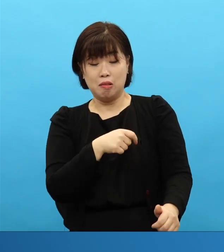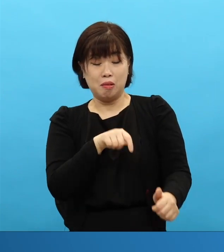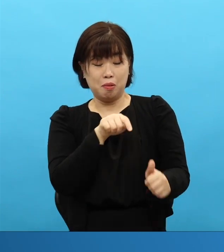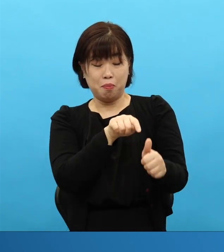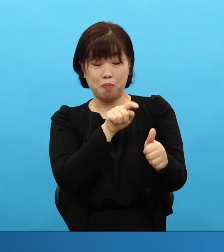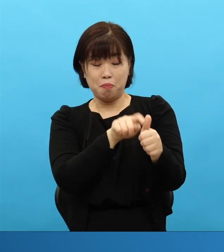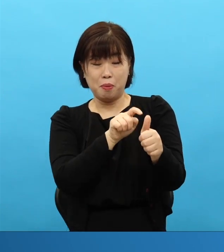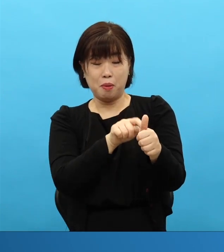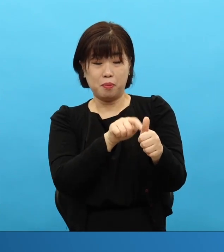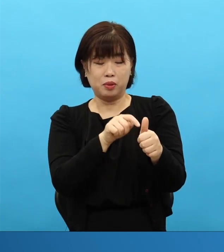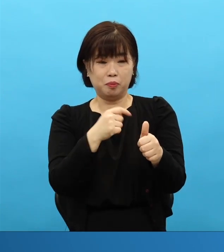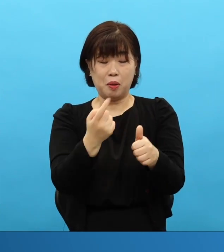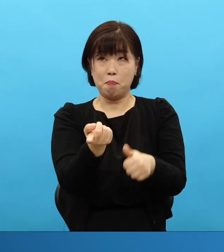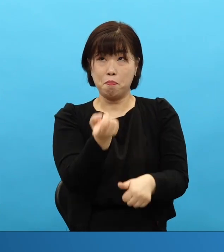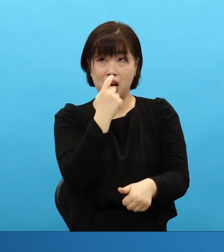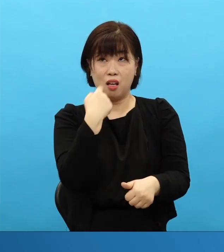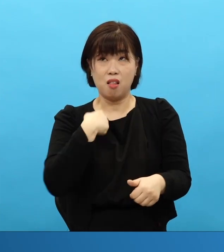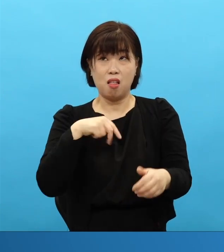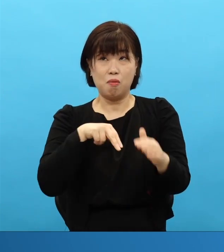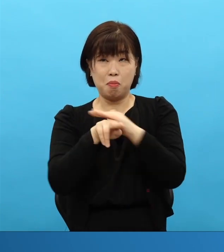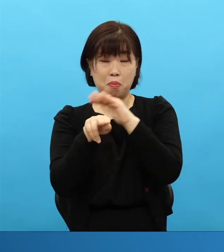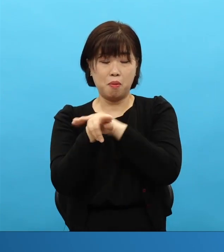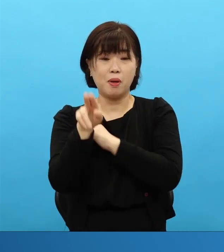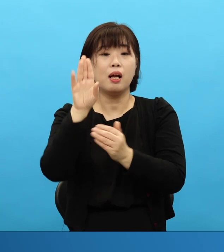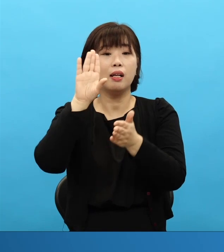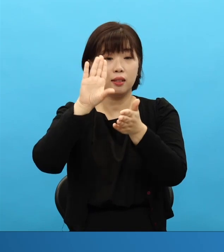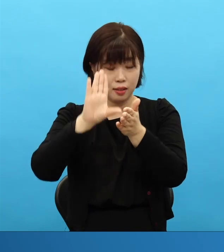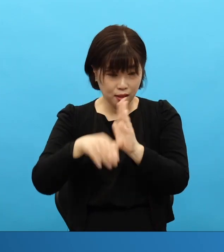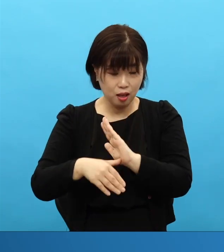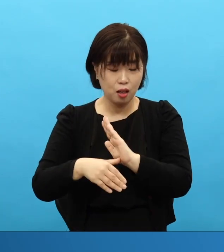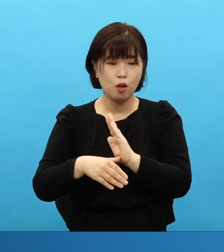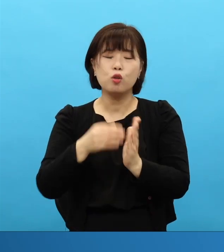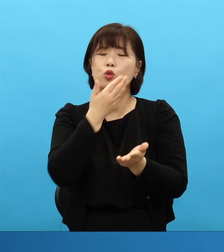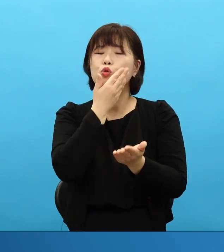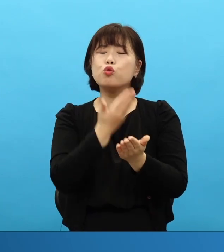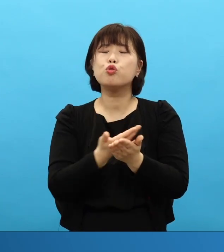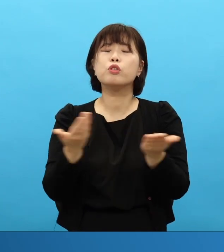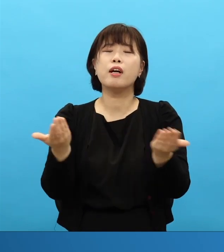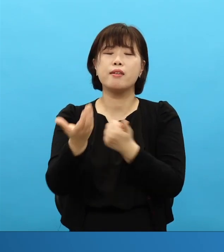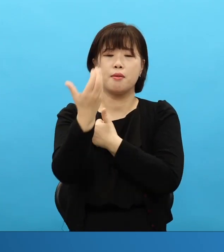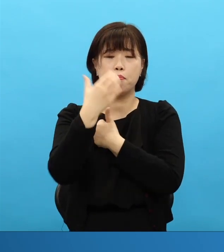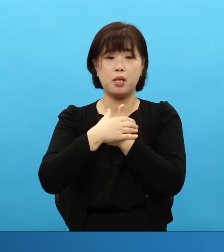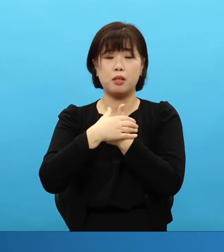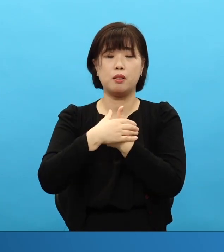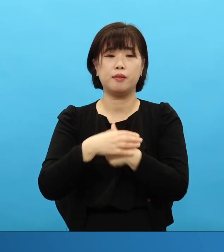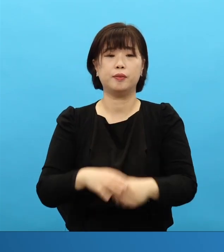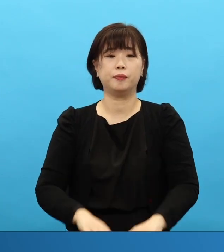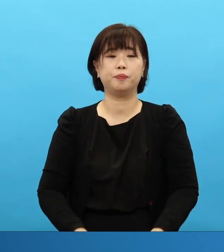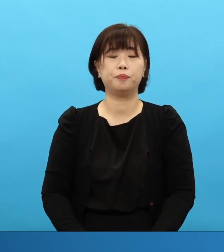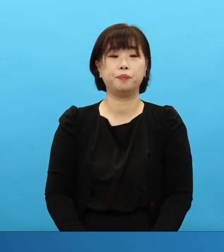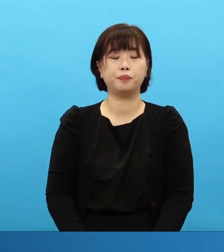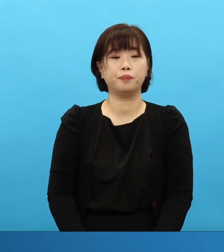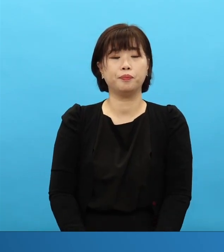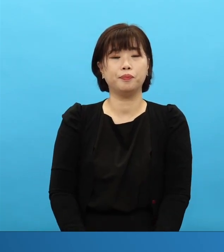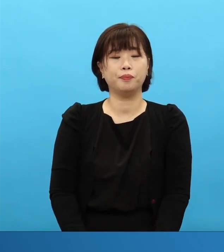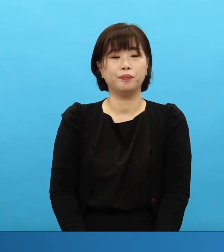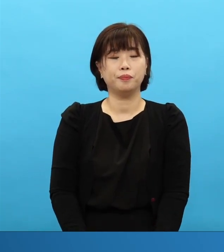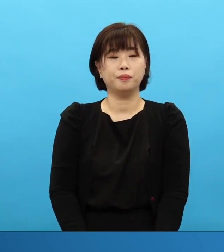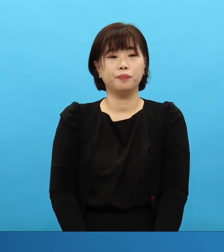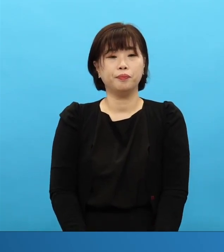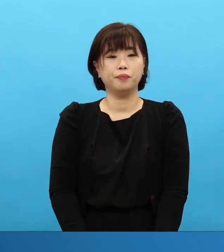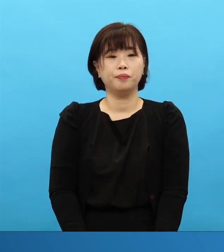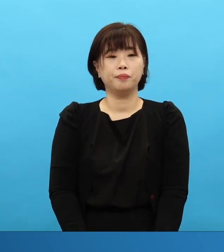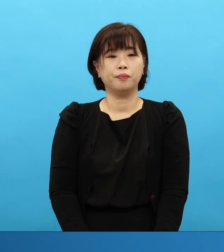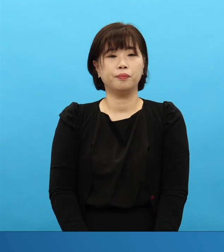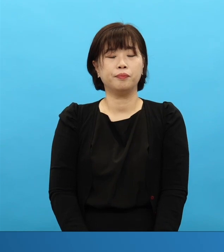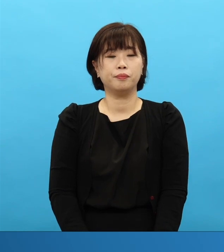안 죽습니다. But he's not going to die. 하나님의 사역이 끝나기 전에는 안 죽습니다. He won't die until the work of God is fulfilled. 그래서 이 엘리사 보세요.